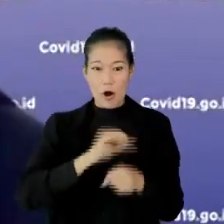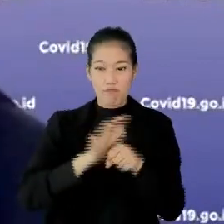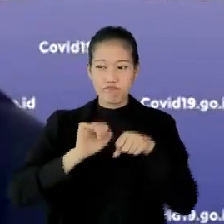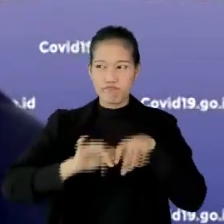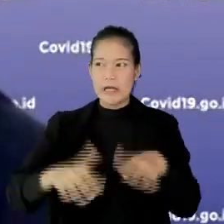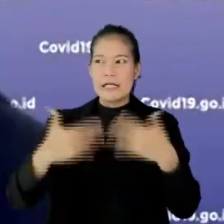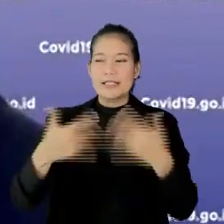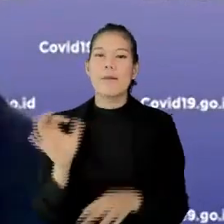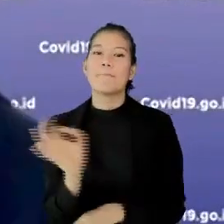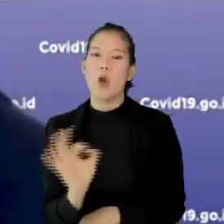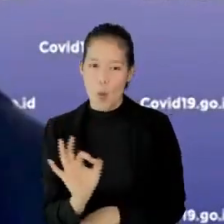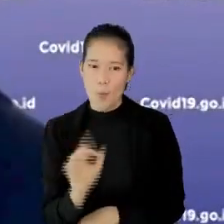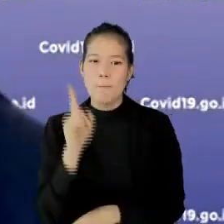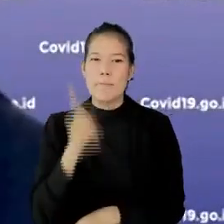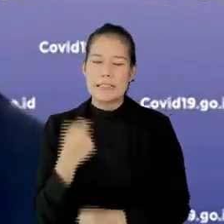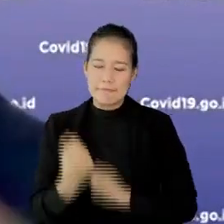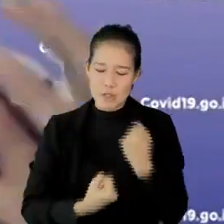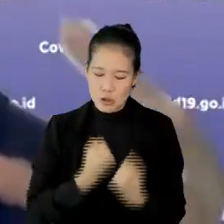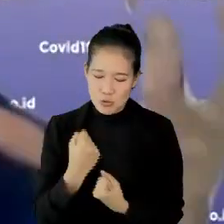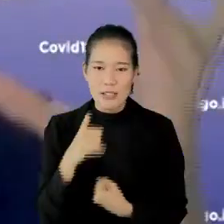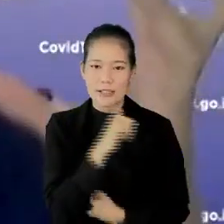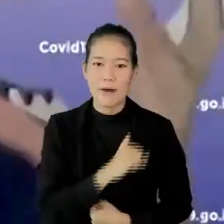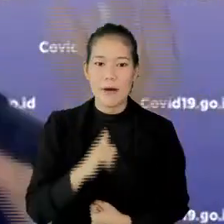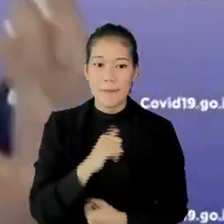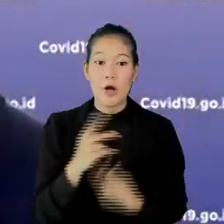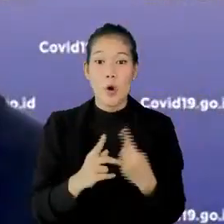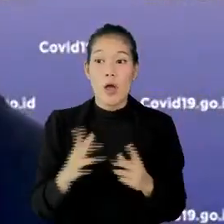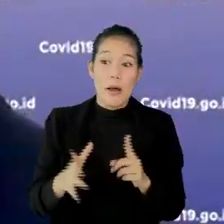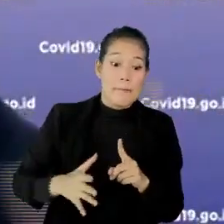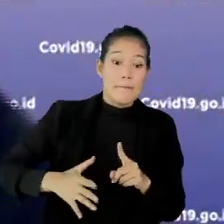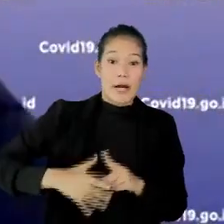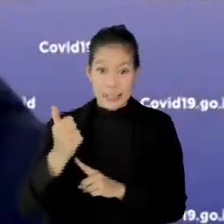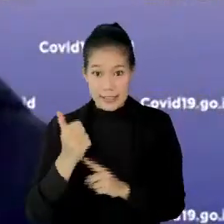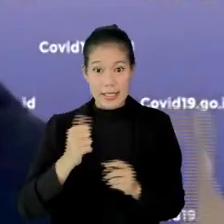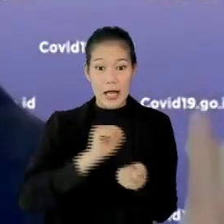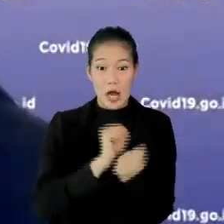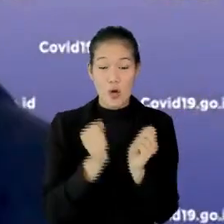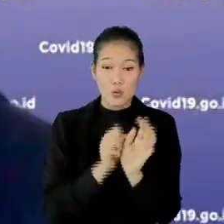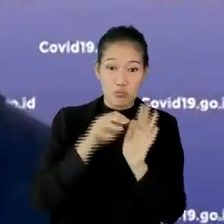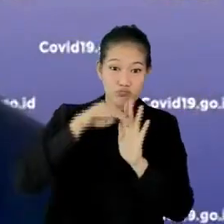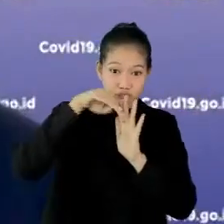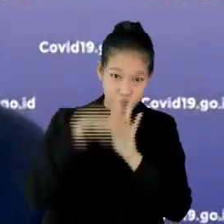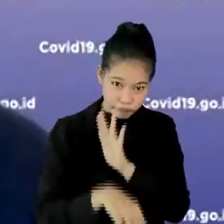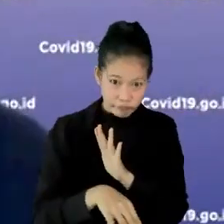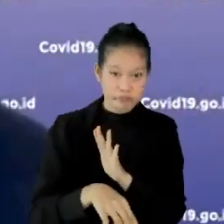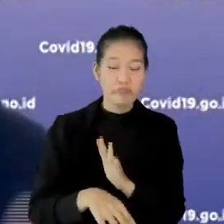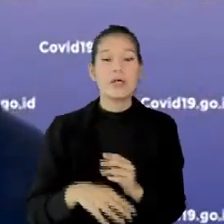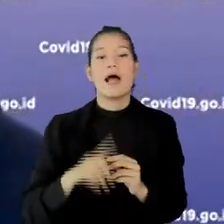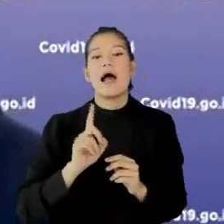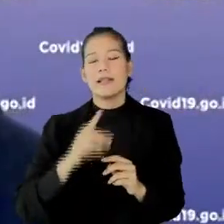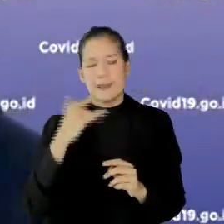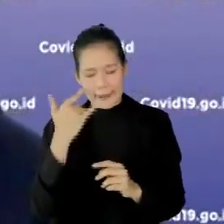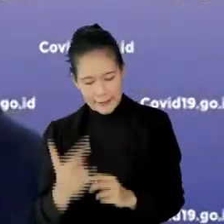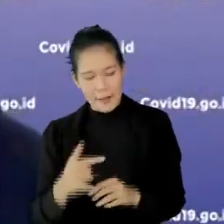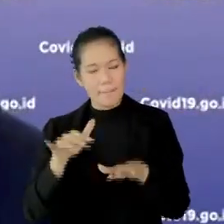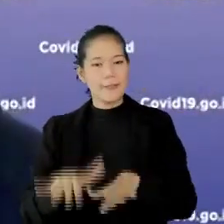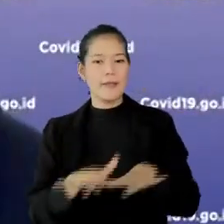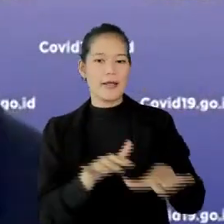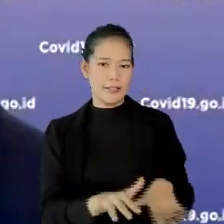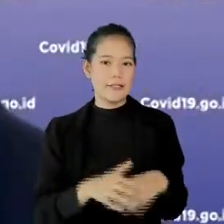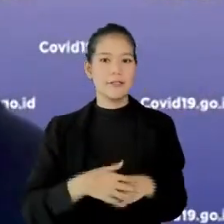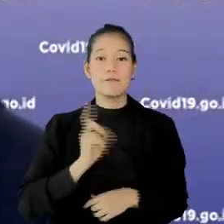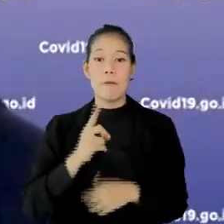belum selesai, kita masih berjuang di sini. Kalaupun nanti kita sudah berhasil menekan angka semuanya sebaik mungkin, tetap saja kita harus